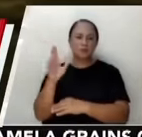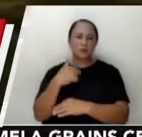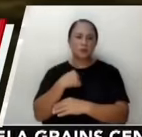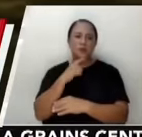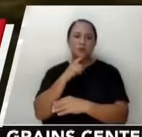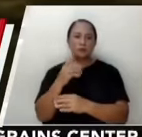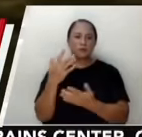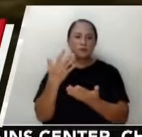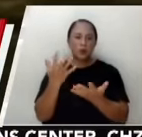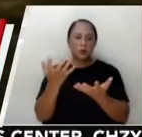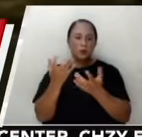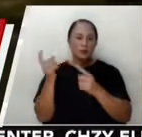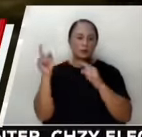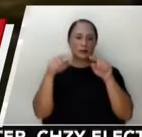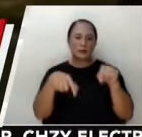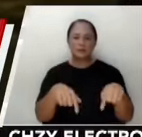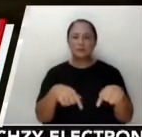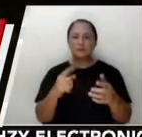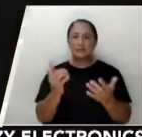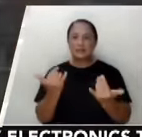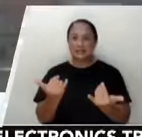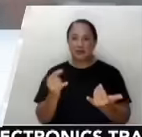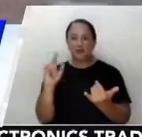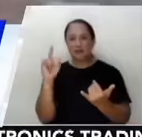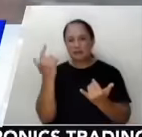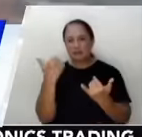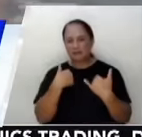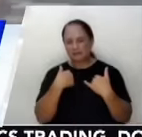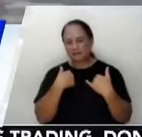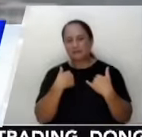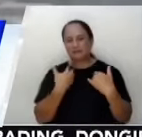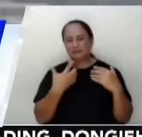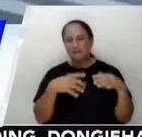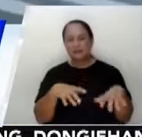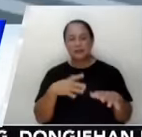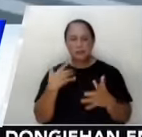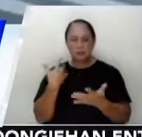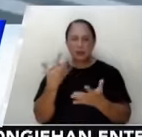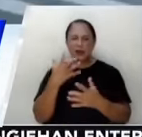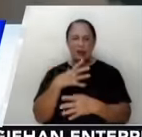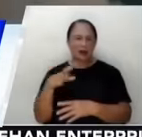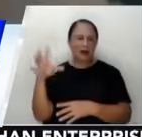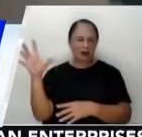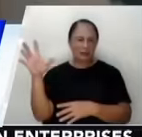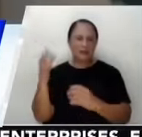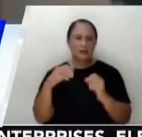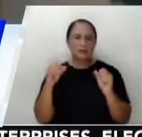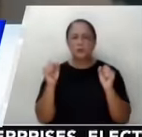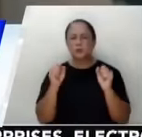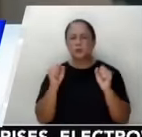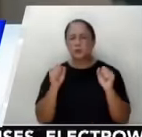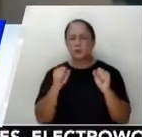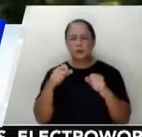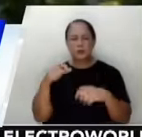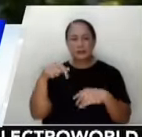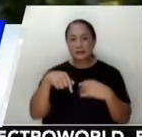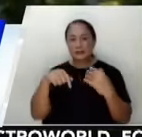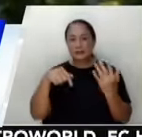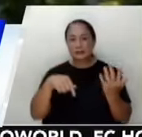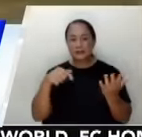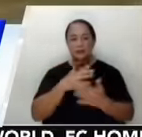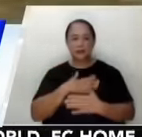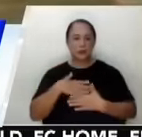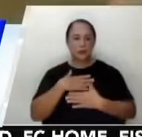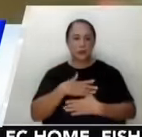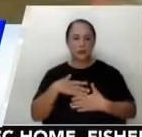dito. Ngayon lang po kami nagkaroon ng chance. Kasagsagan man ng tag-init, malamig-lamig pa ang temperatura na in-enjoy ng mga